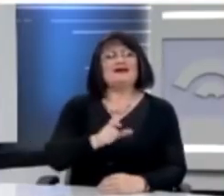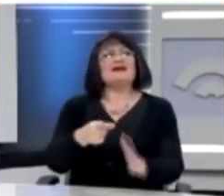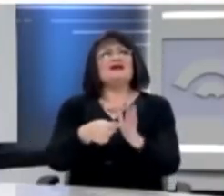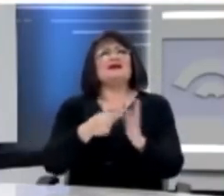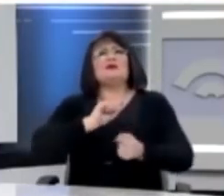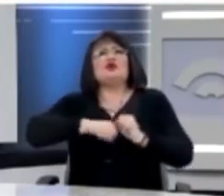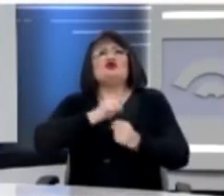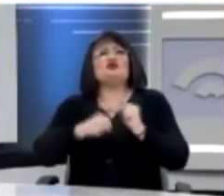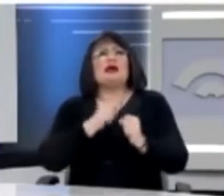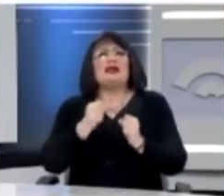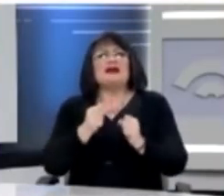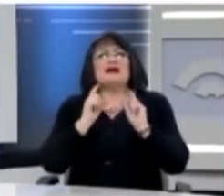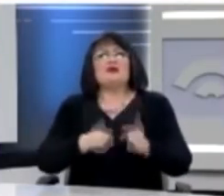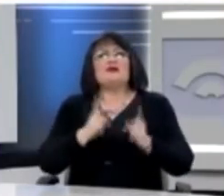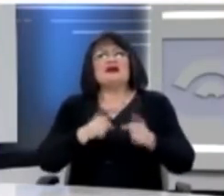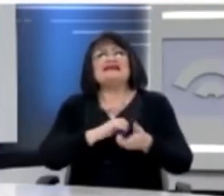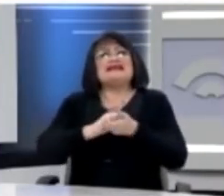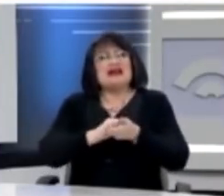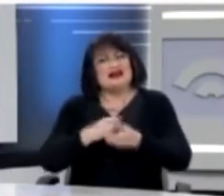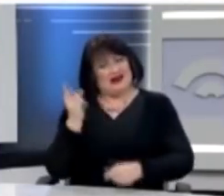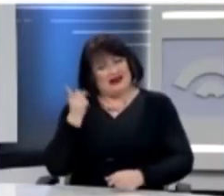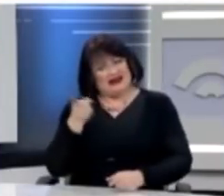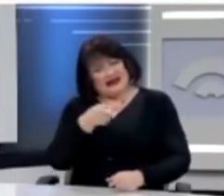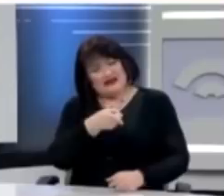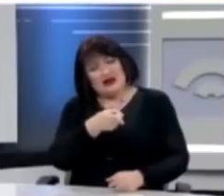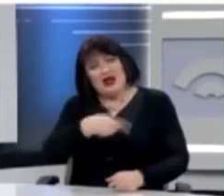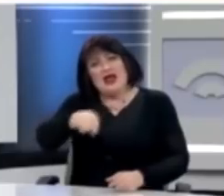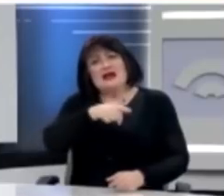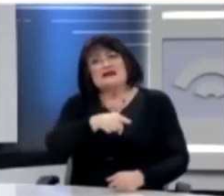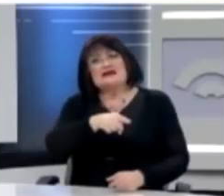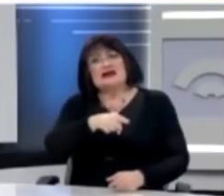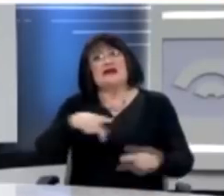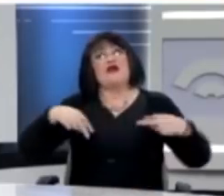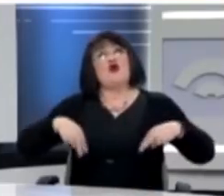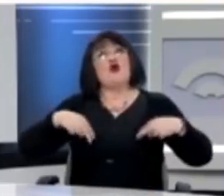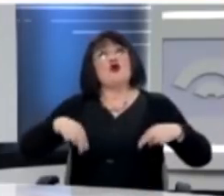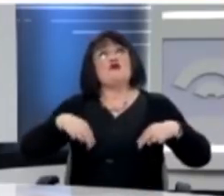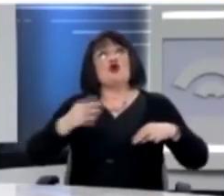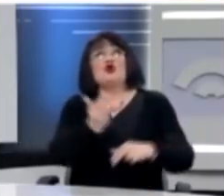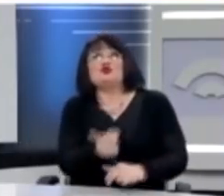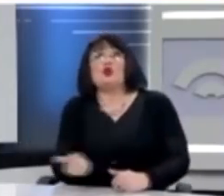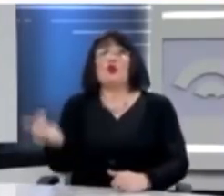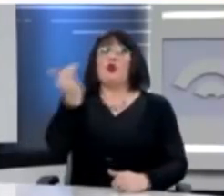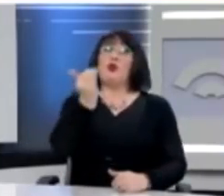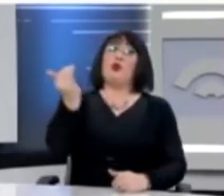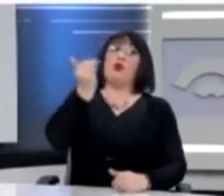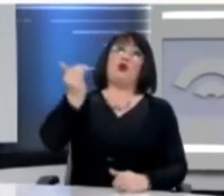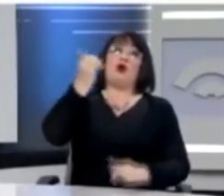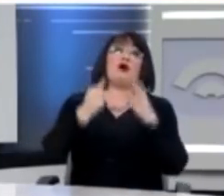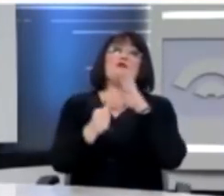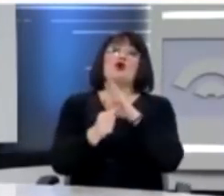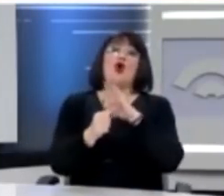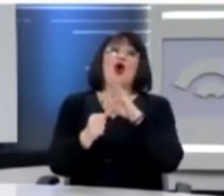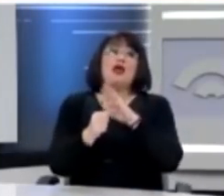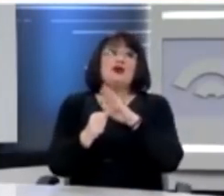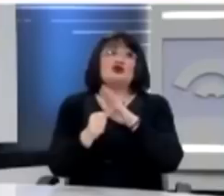ο κριτής των αποφάσεων των συνδικάτων. Να γίνει ο κύριος Βρούτσης σούπερ πρόεδρος των σωματείων. Τα σωματεία